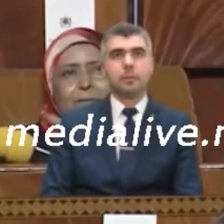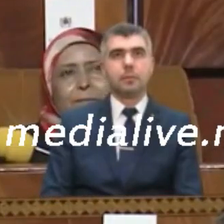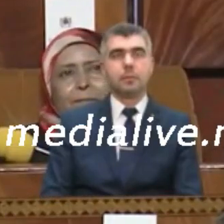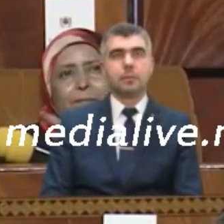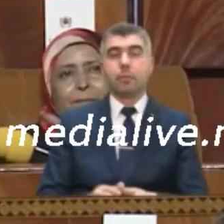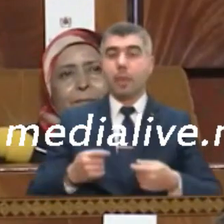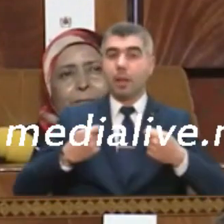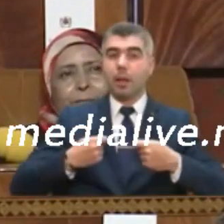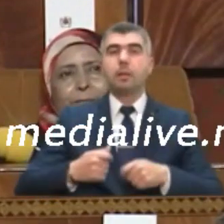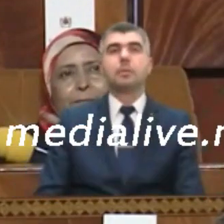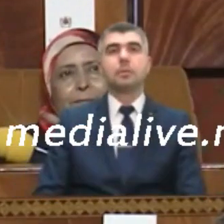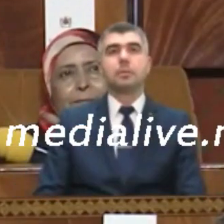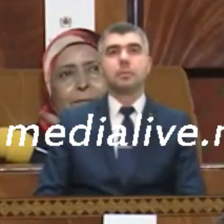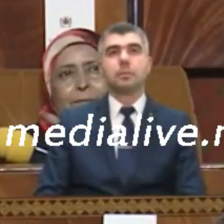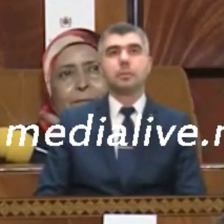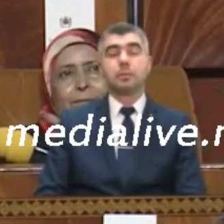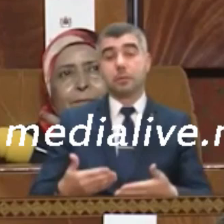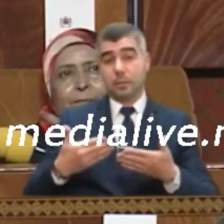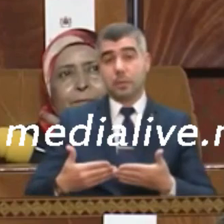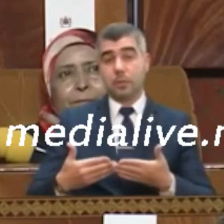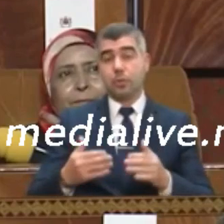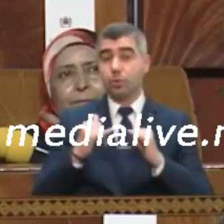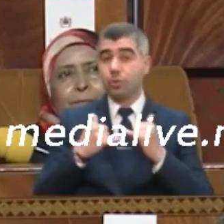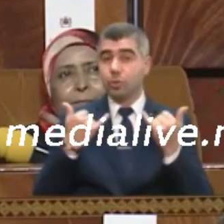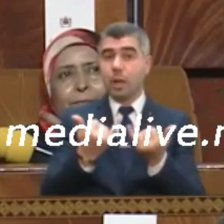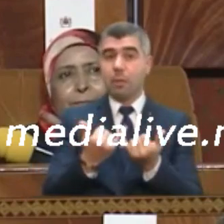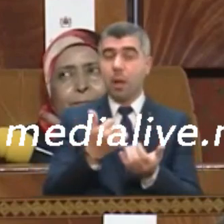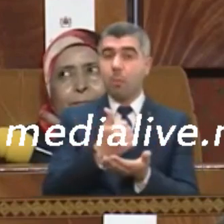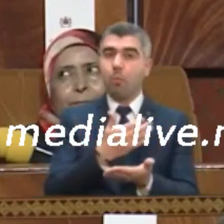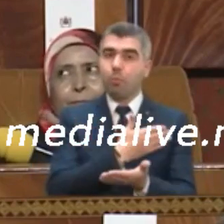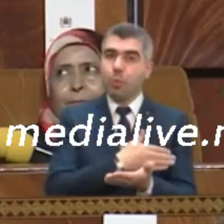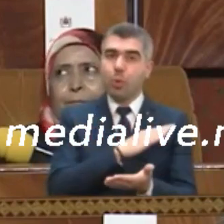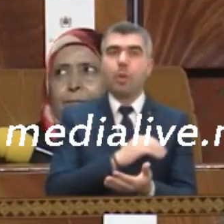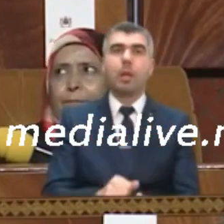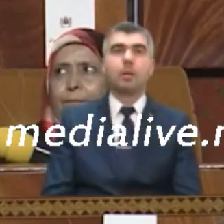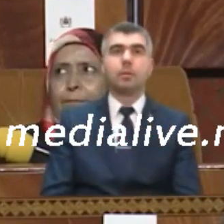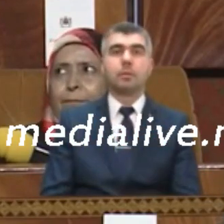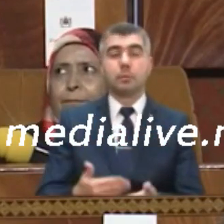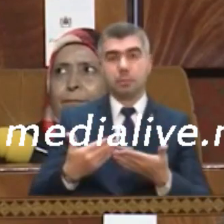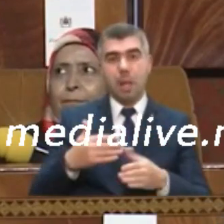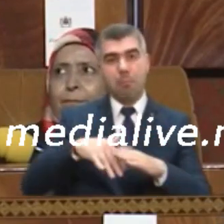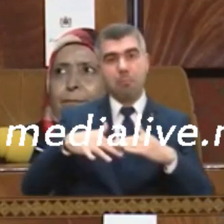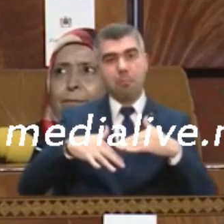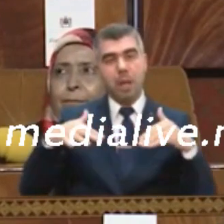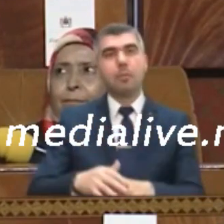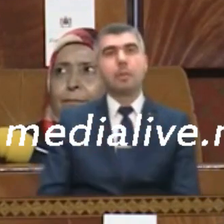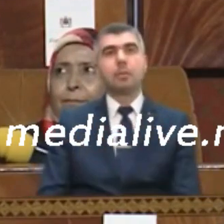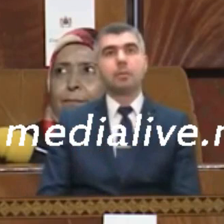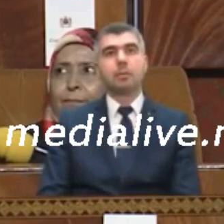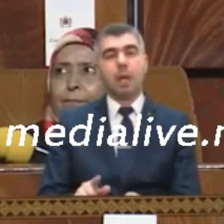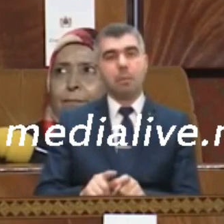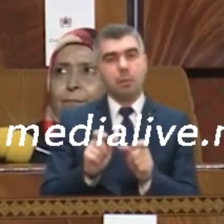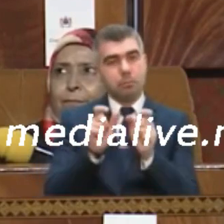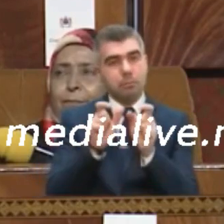سيد الرئيس، احنا في واحد جلسة مسؤولة، وهذه مؤسسة برلمانية فيها الرقابة،